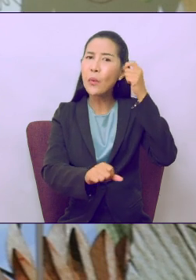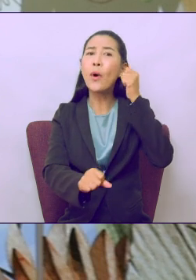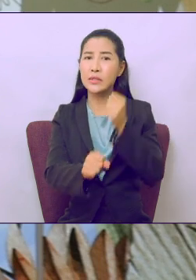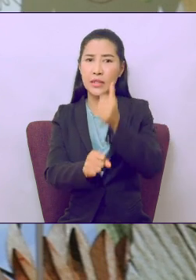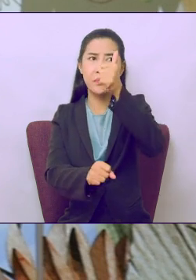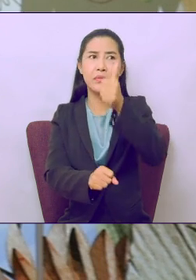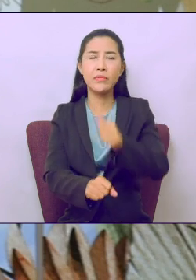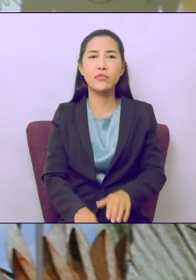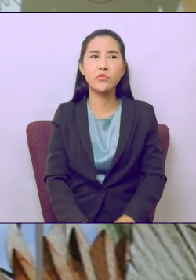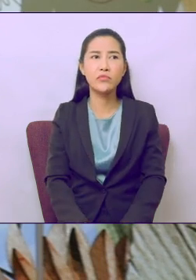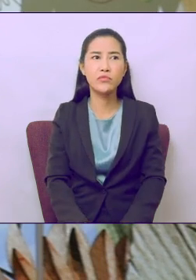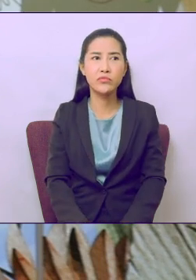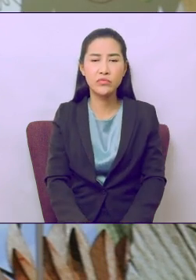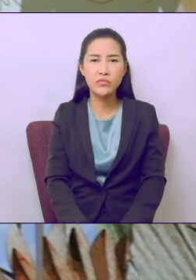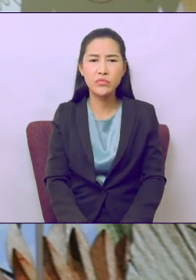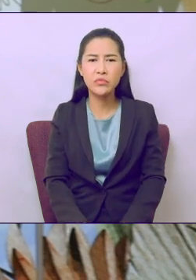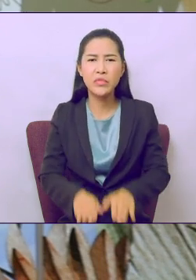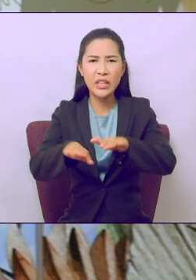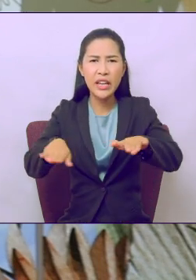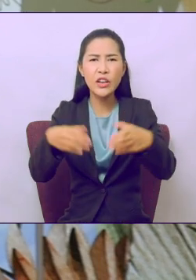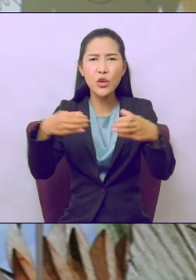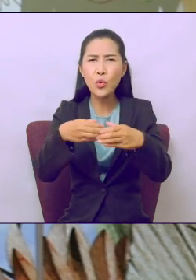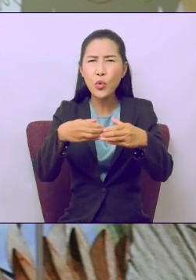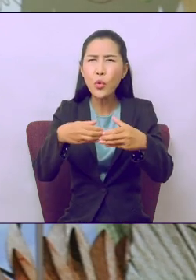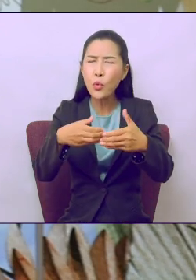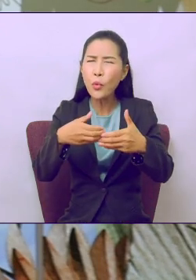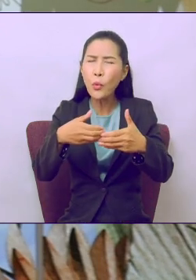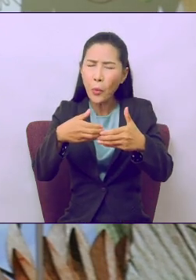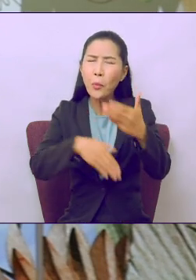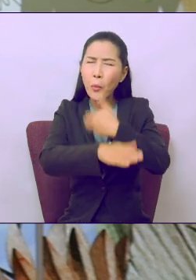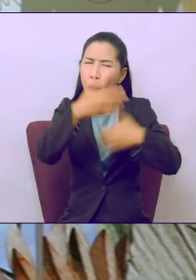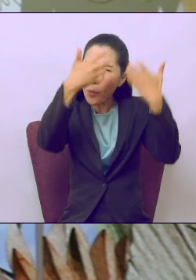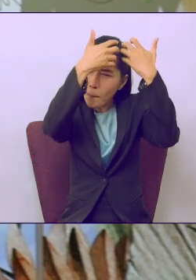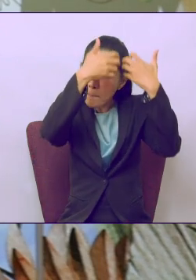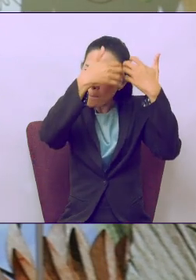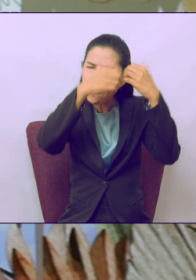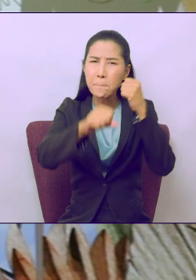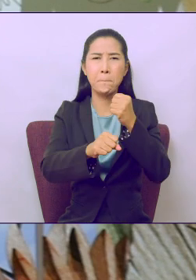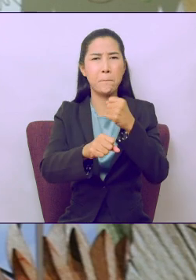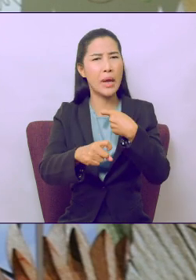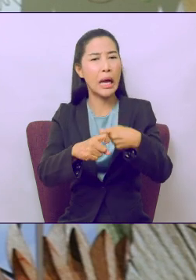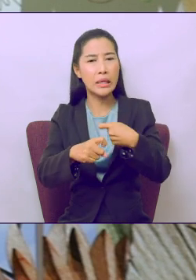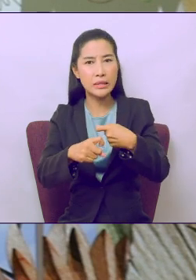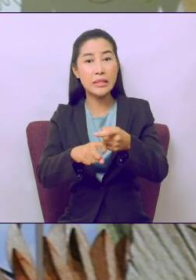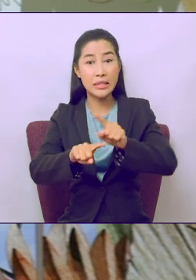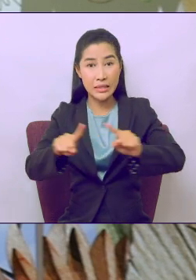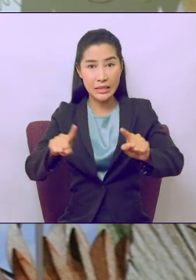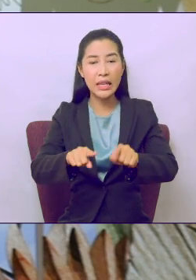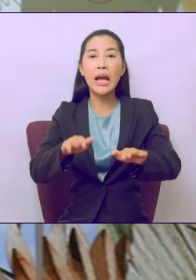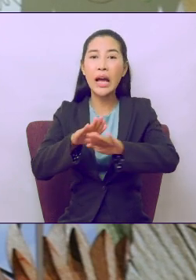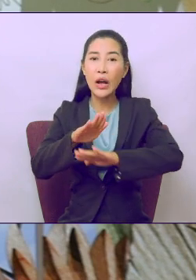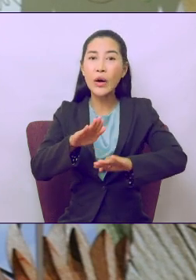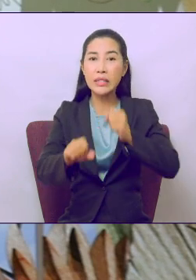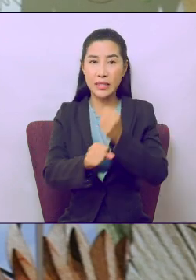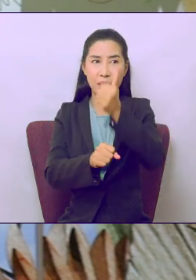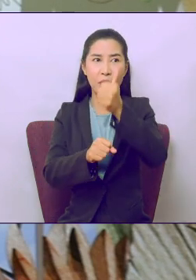ได้นะครับที่ไม่ใช่นะครับตัวอ่าน้องที่เป็นกลุ่มสมองพิการที่ซีเวียร์มากๆสมองพิการปกที่ขั้นต้นๆเนี่ยก็ยังทำได้อยู่นะ